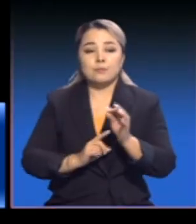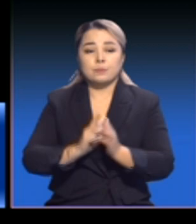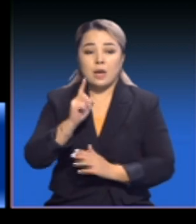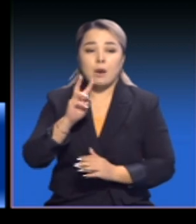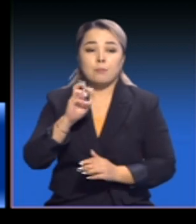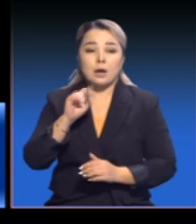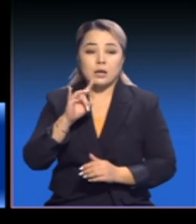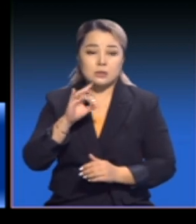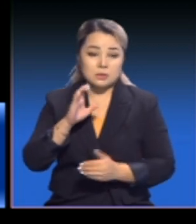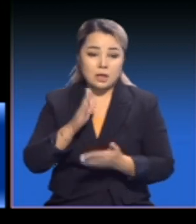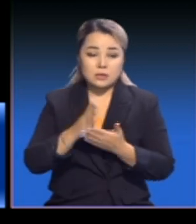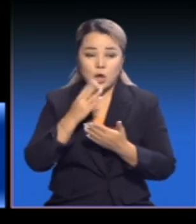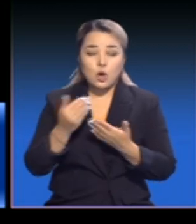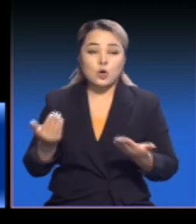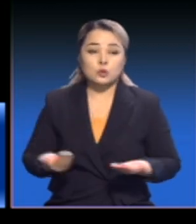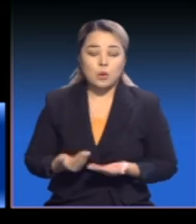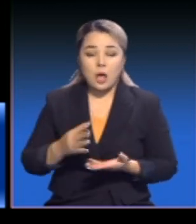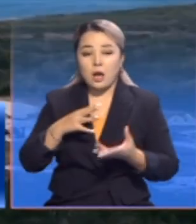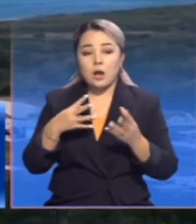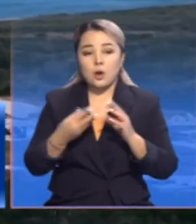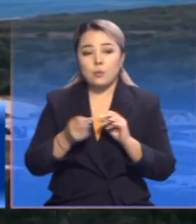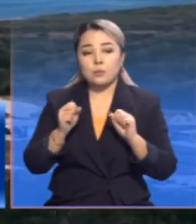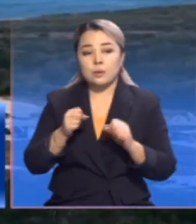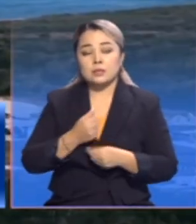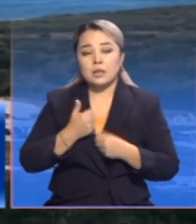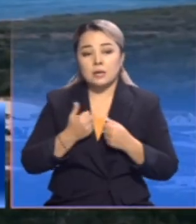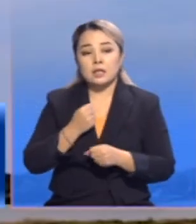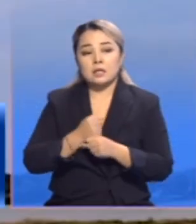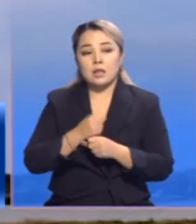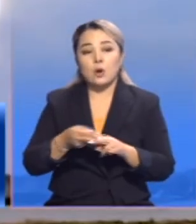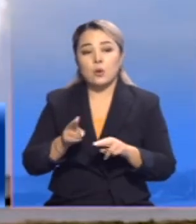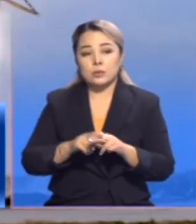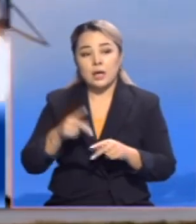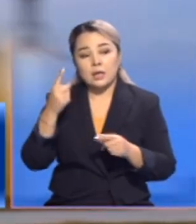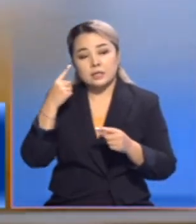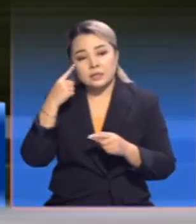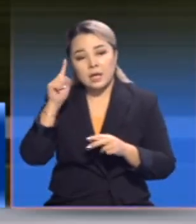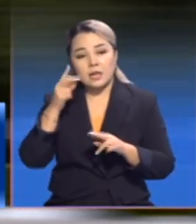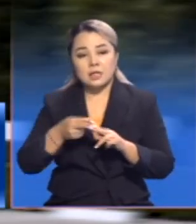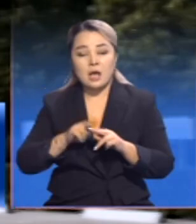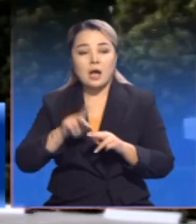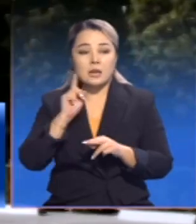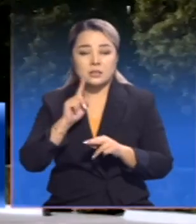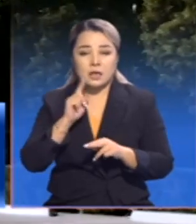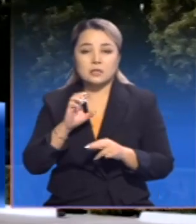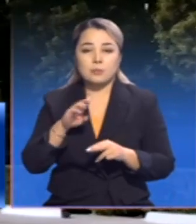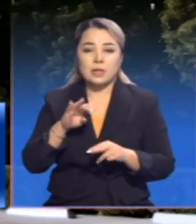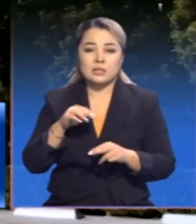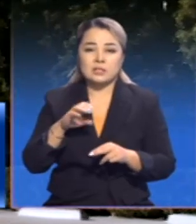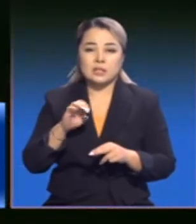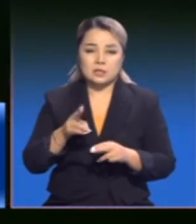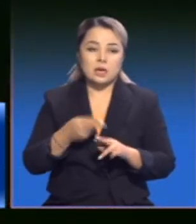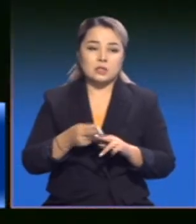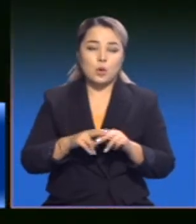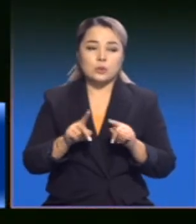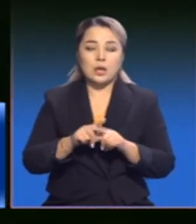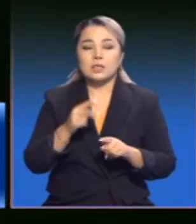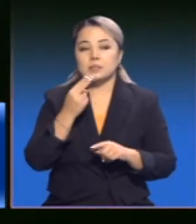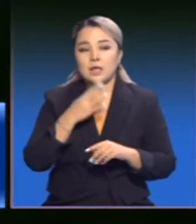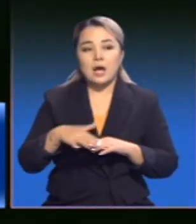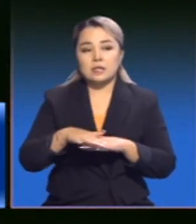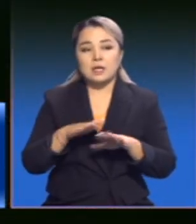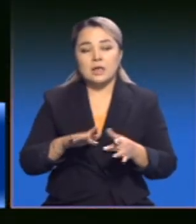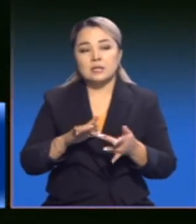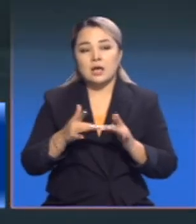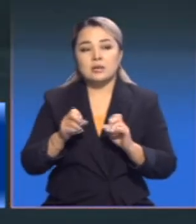жақта тіршілікпен өркениетті қалыптастырам деп отыр. Әзірге ол идея. SpaceX компаниясының басшысы Starlink атты